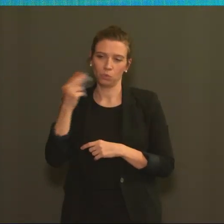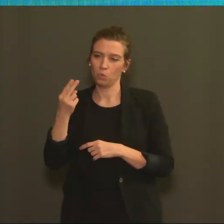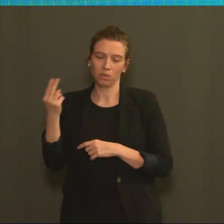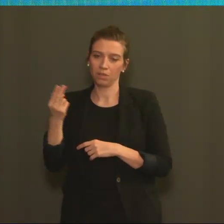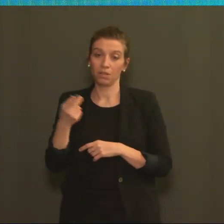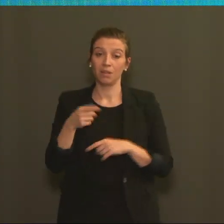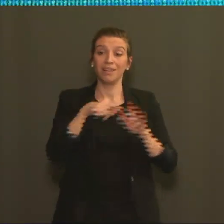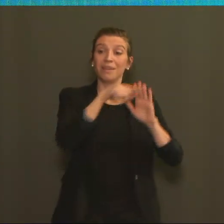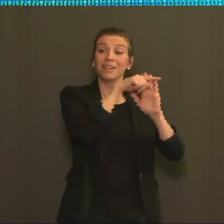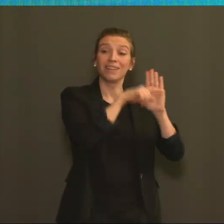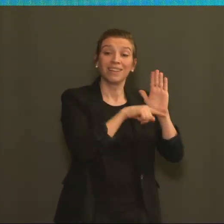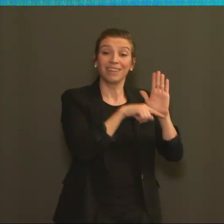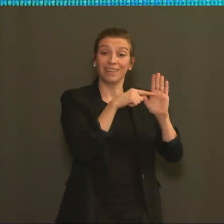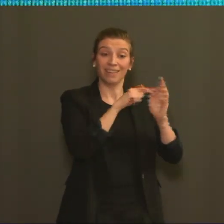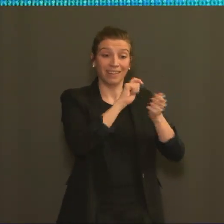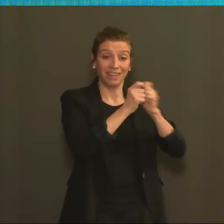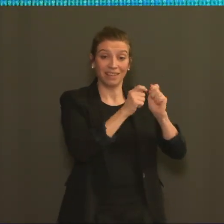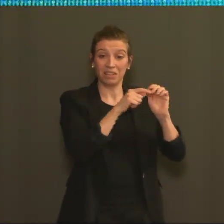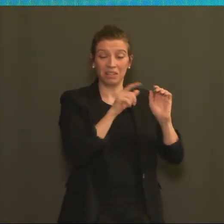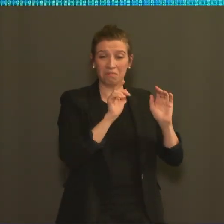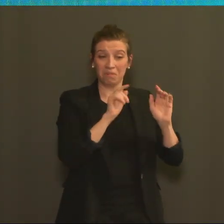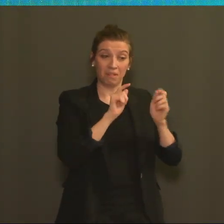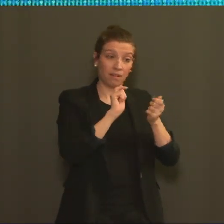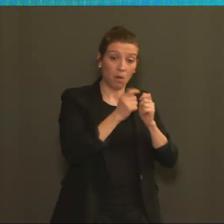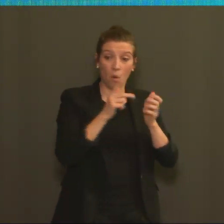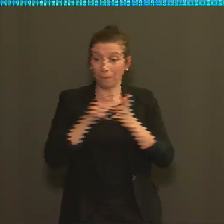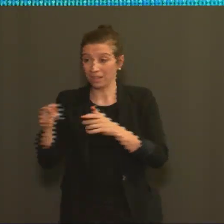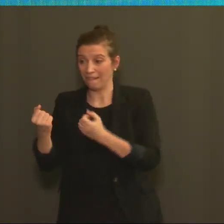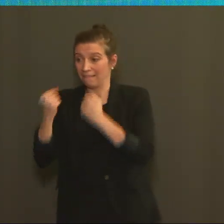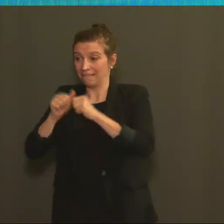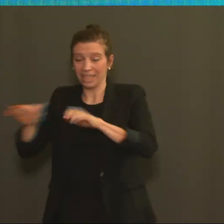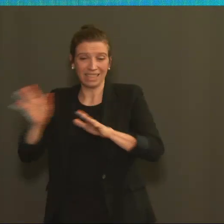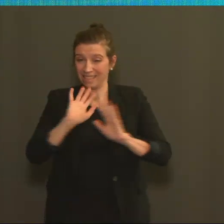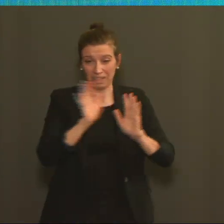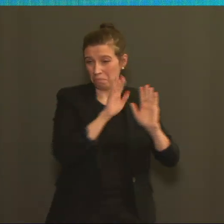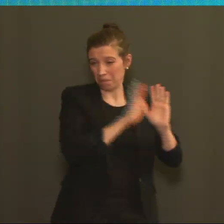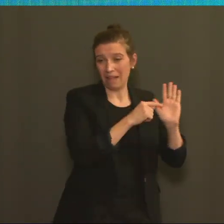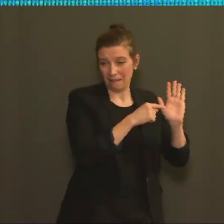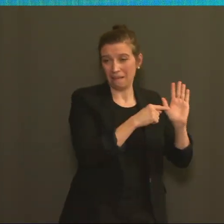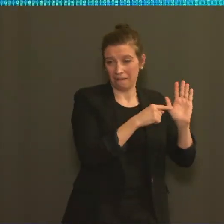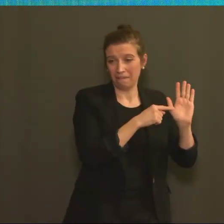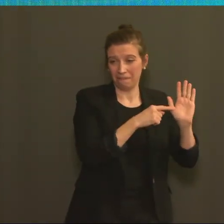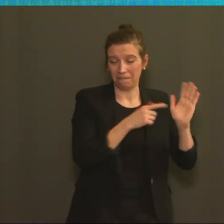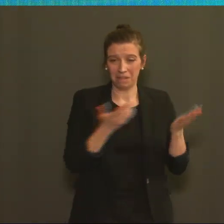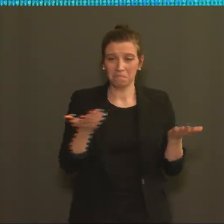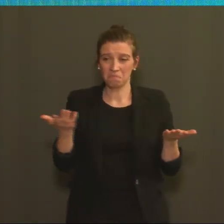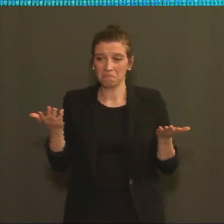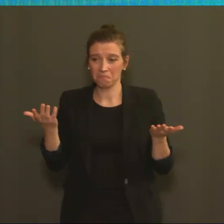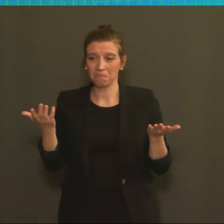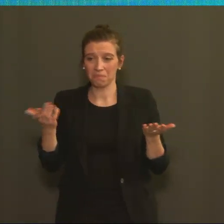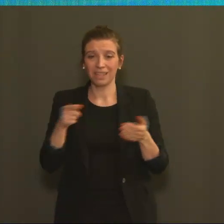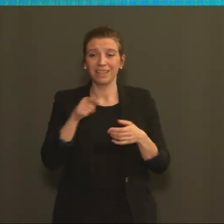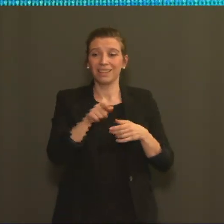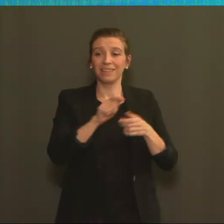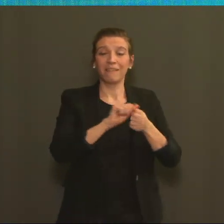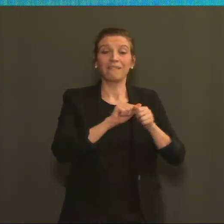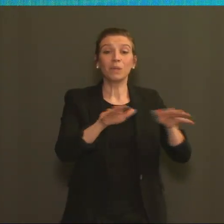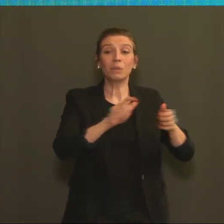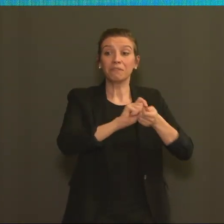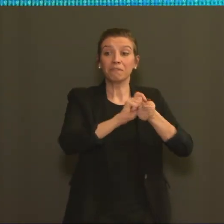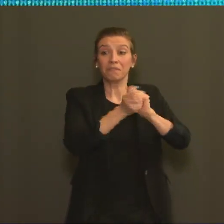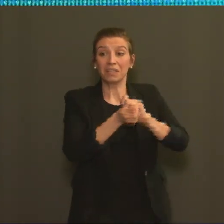van het virus het is ook zo dat we geen enkele indicatie hebben dat verschillende varianten van het virus op verschillende